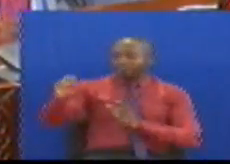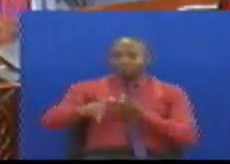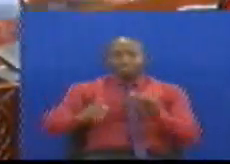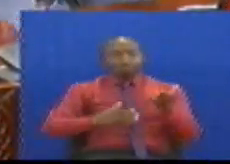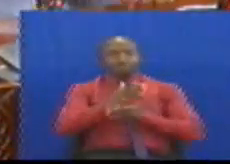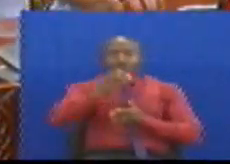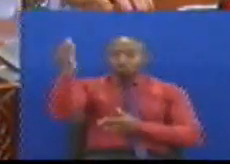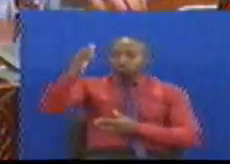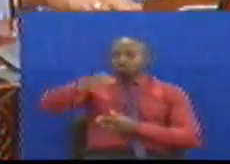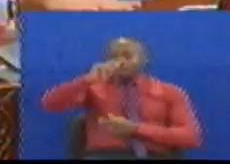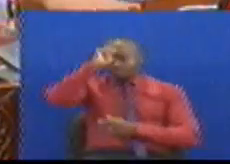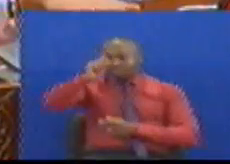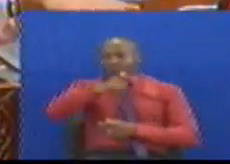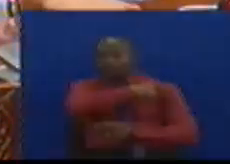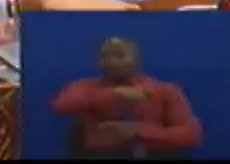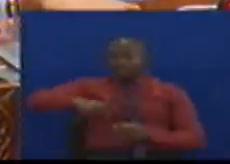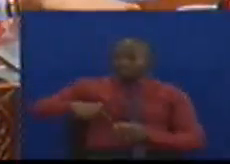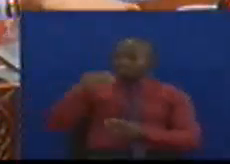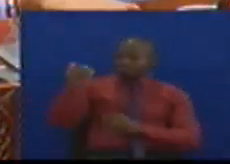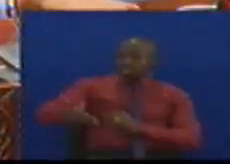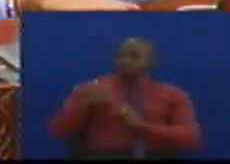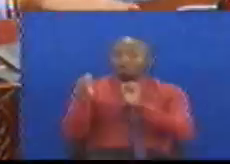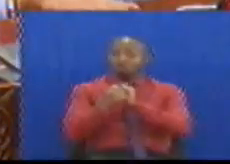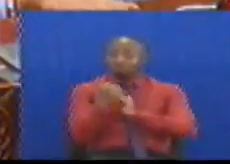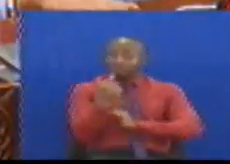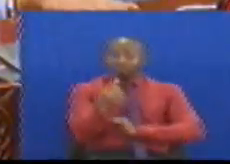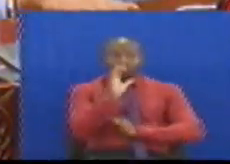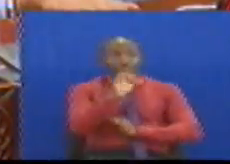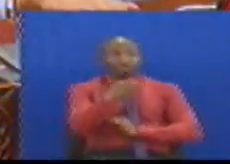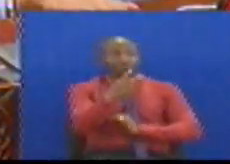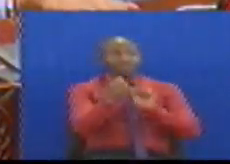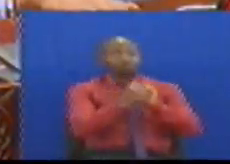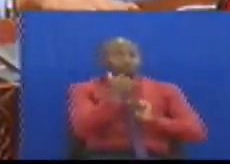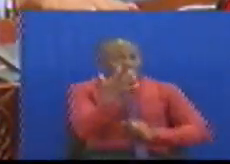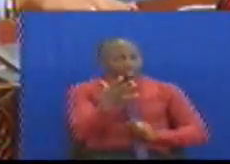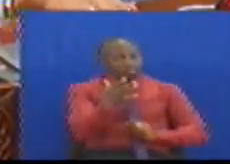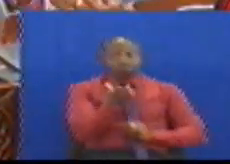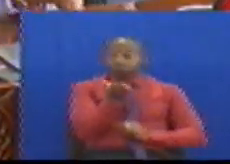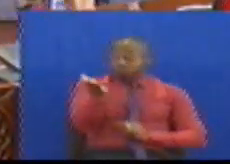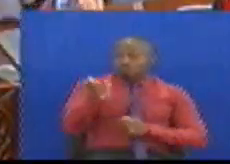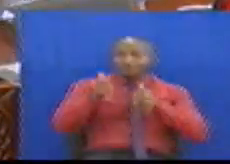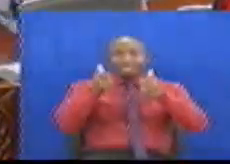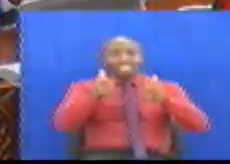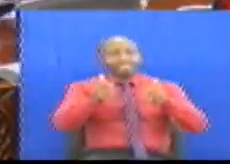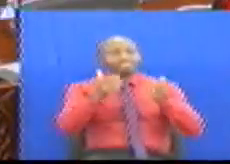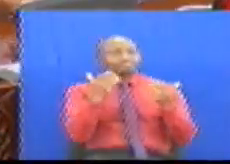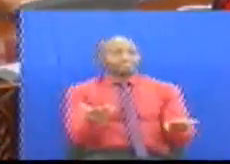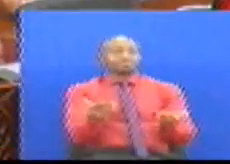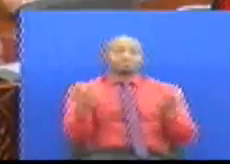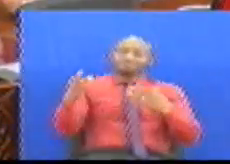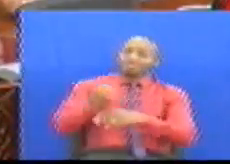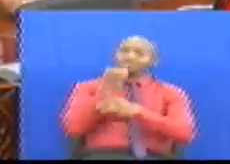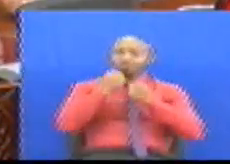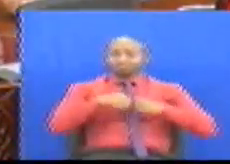ya Mheshimiwa Rais ya mwezi Novemba mwaka 2015 waliahidi wametekeleza.